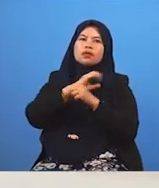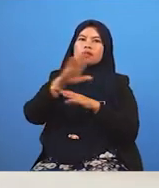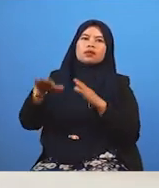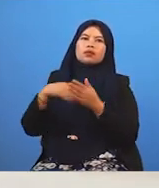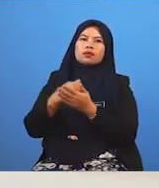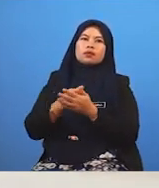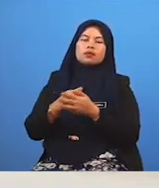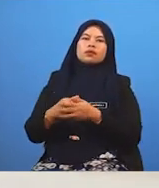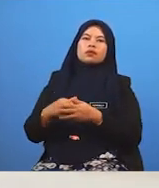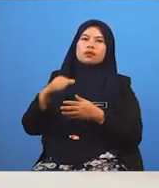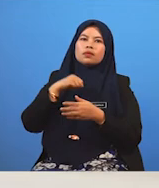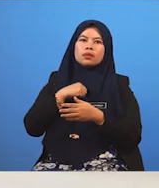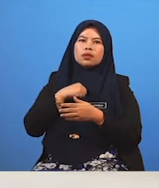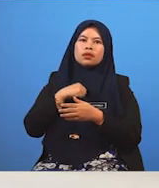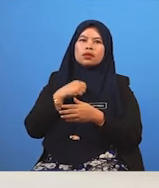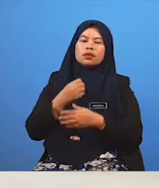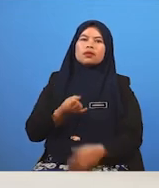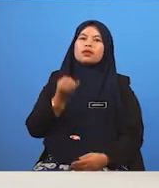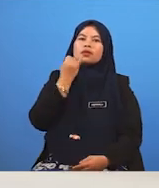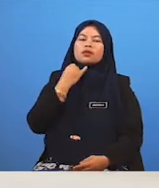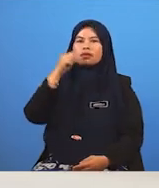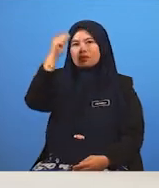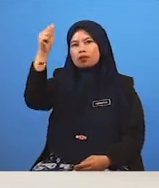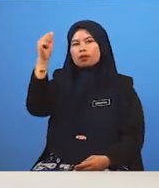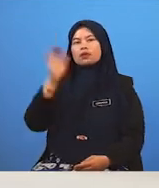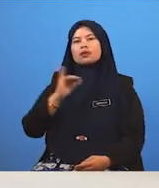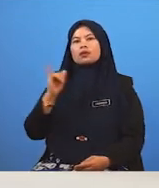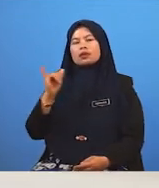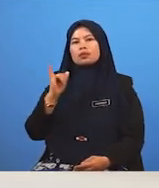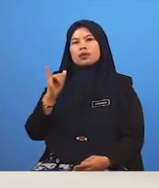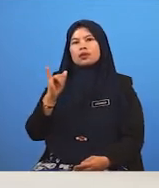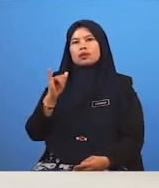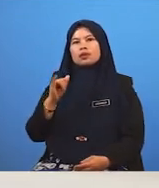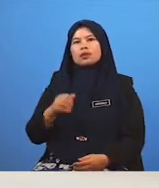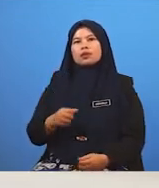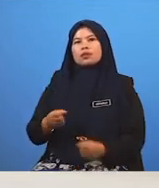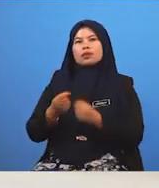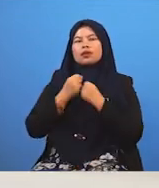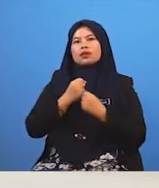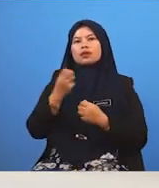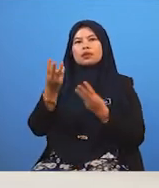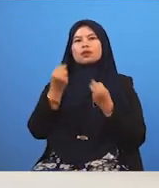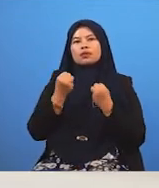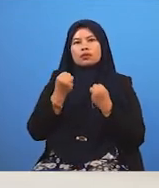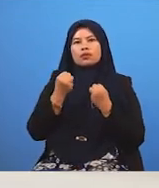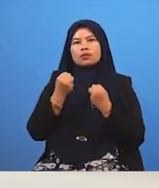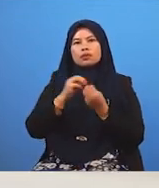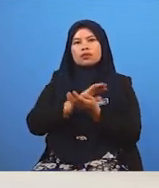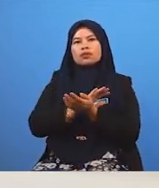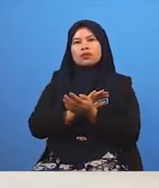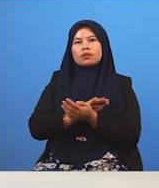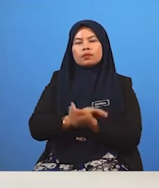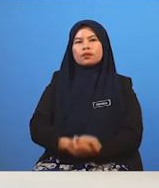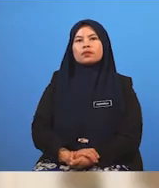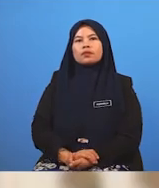segi syakhsiah dan peribadi kita. Insya-Allah kita sama-sama berazam untuk melakukan perubahan pada diri